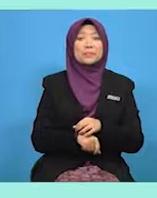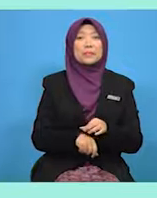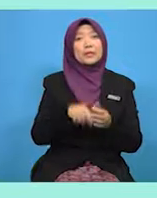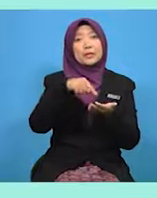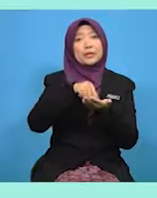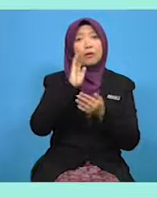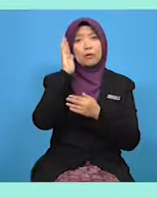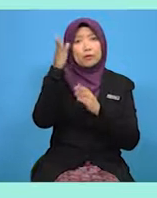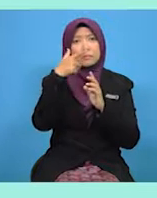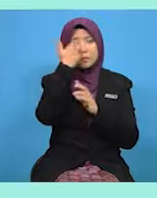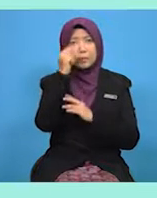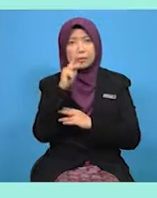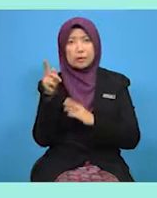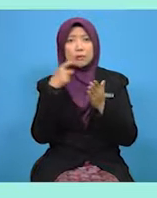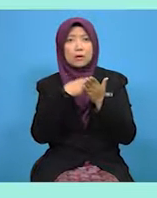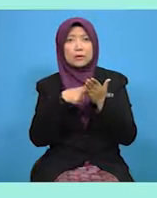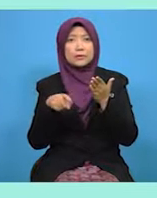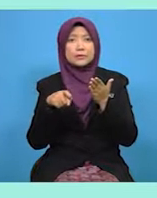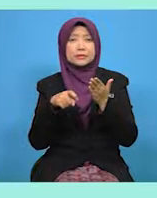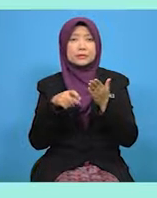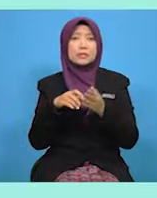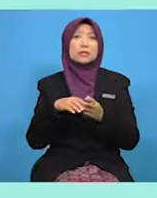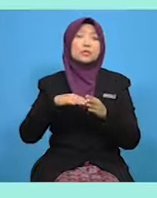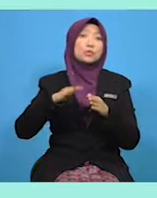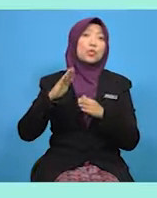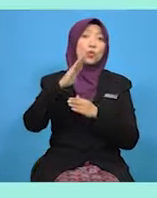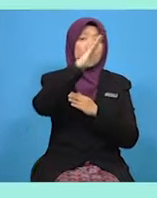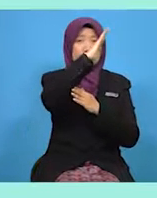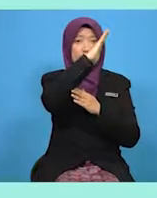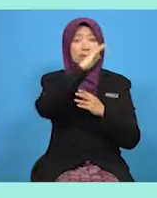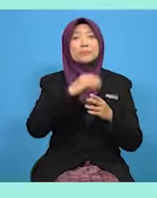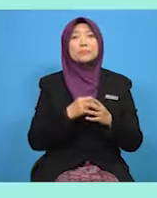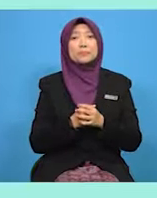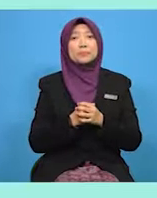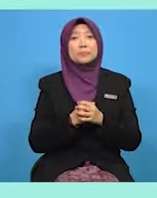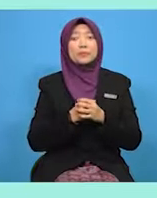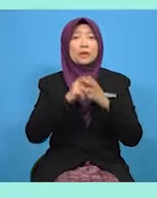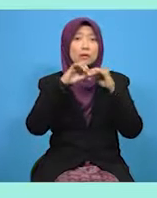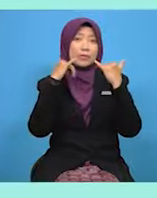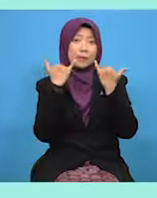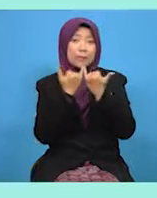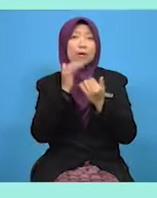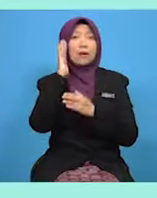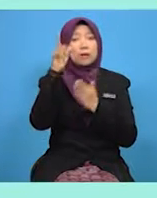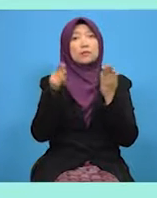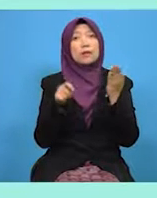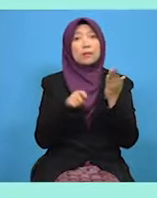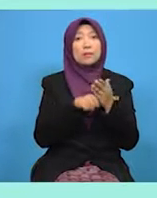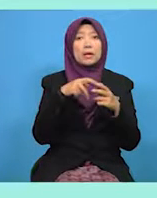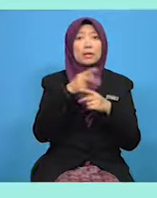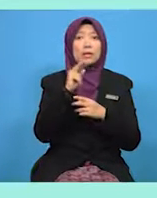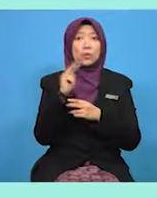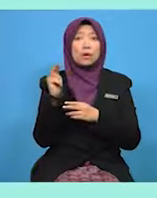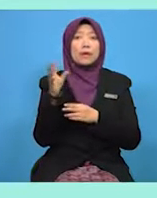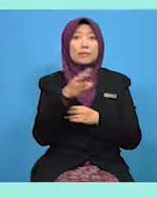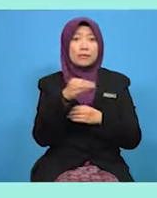Ini akan menyebabkan harga cenderung naik. Firma akan menambah keluaran